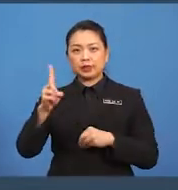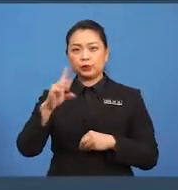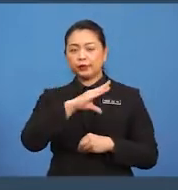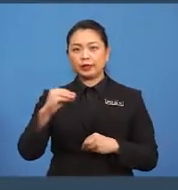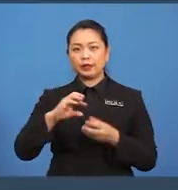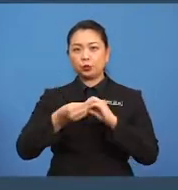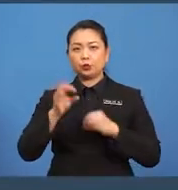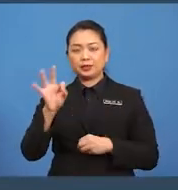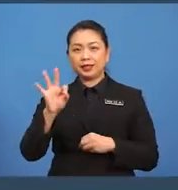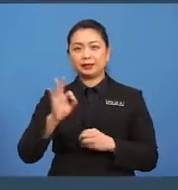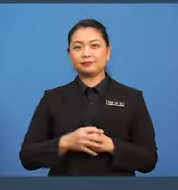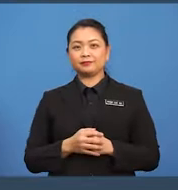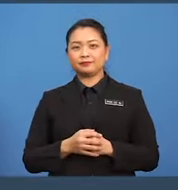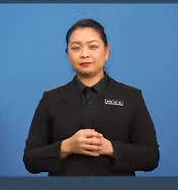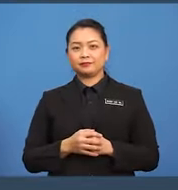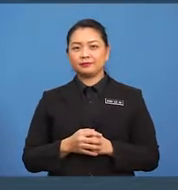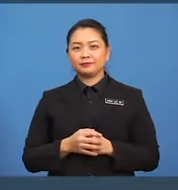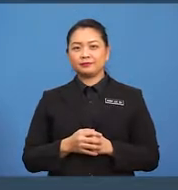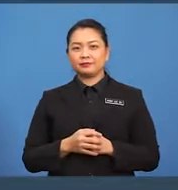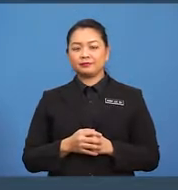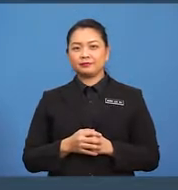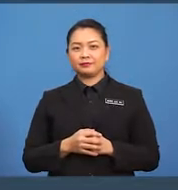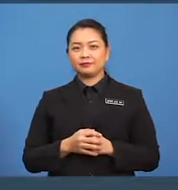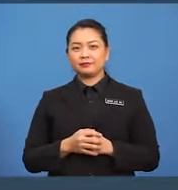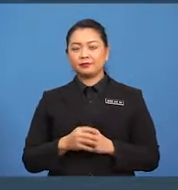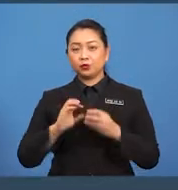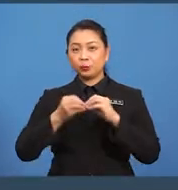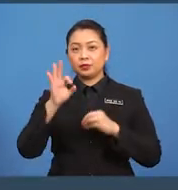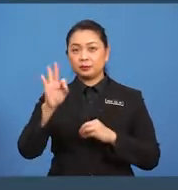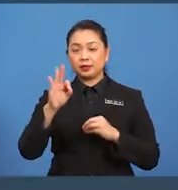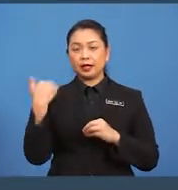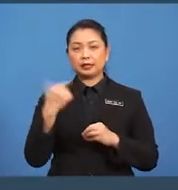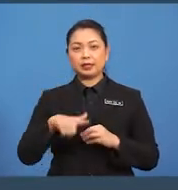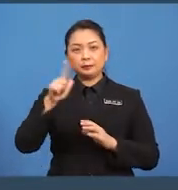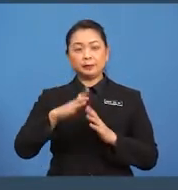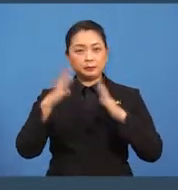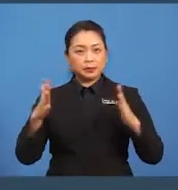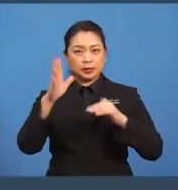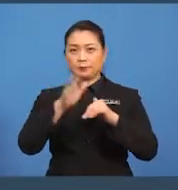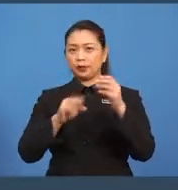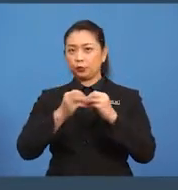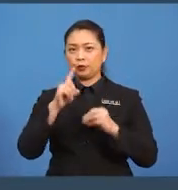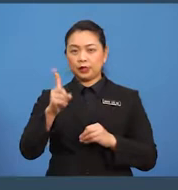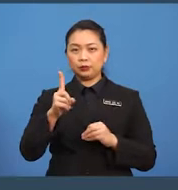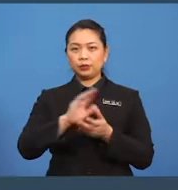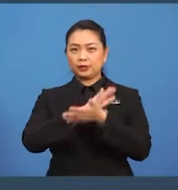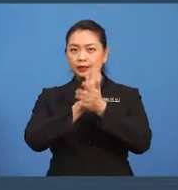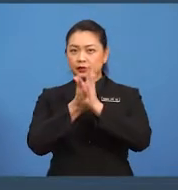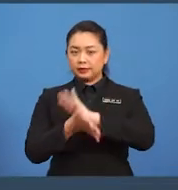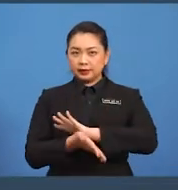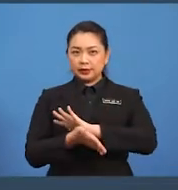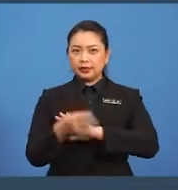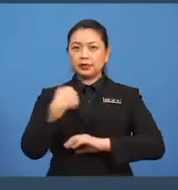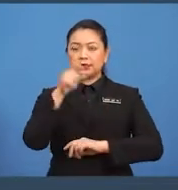dan nombor 9. Nombor 9 adalah lebih besar daripada nombor 1. Jadi, kita